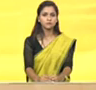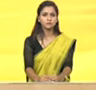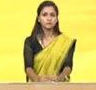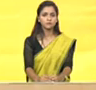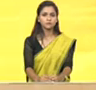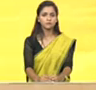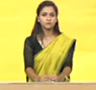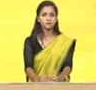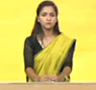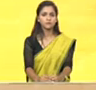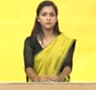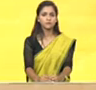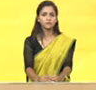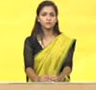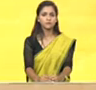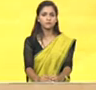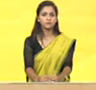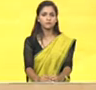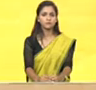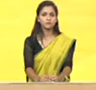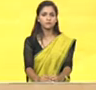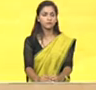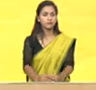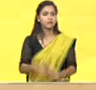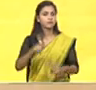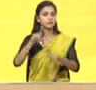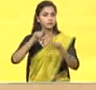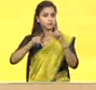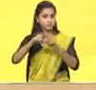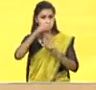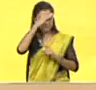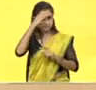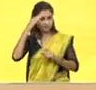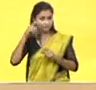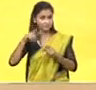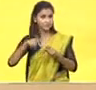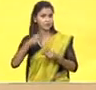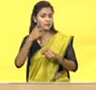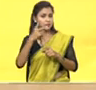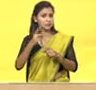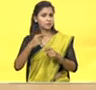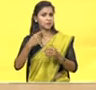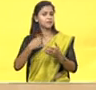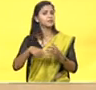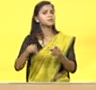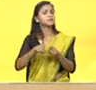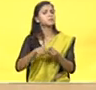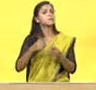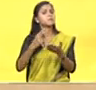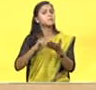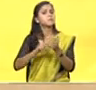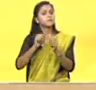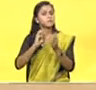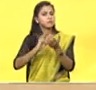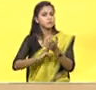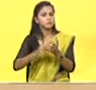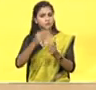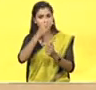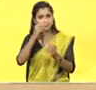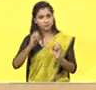kartu. Satu drištva nadytire navam išvaku